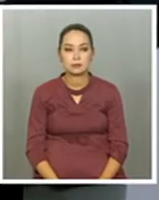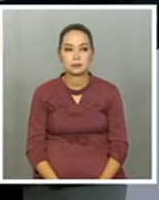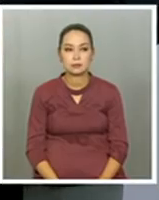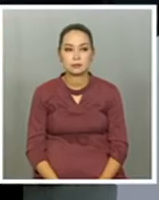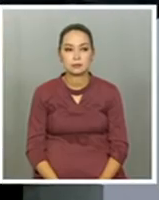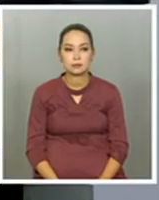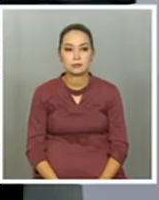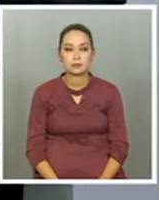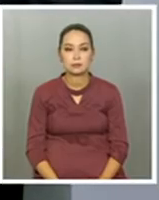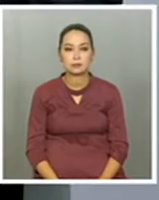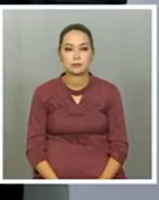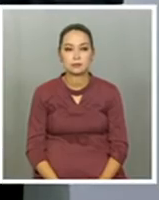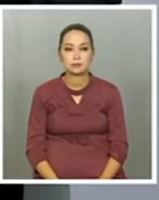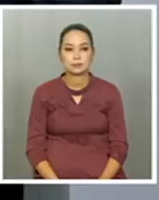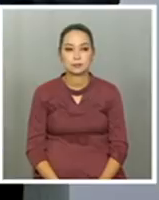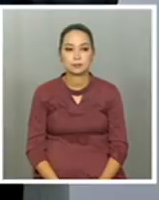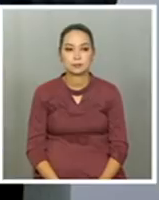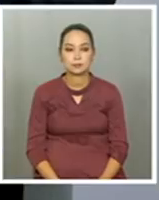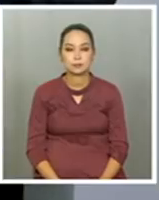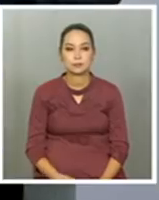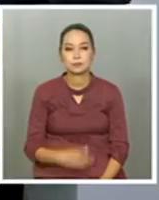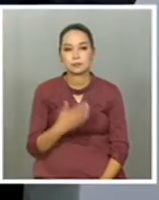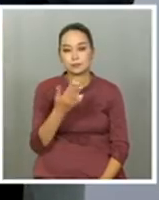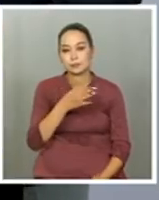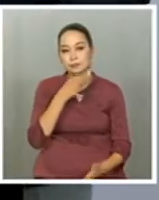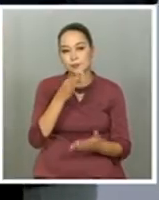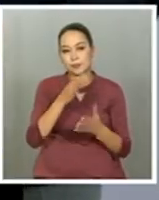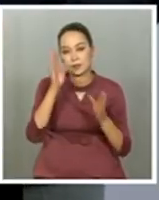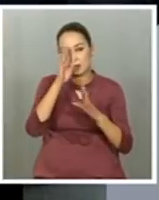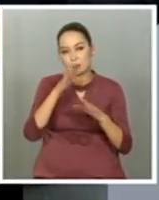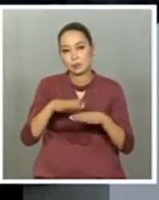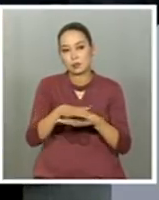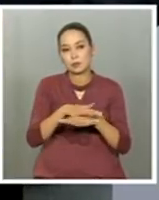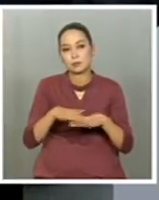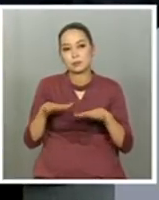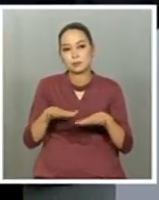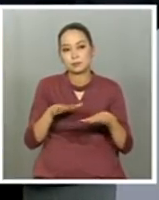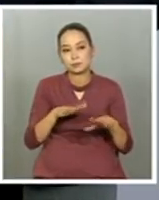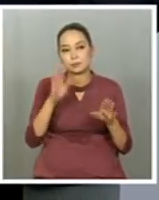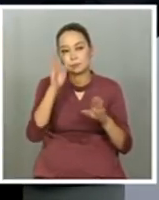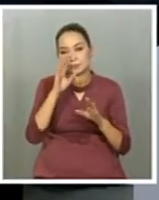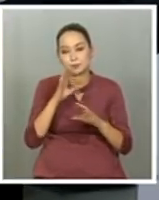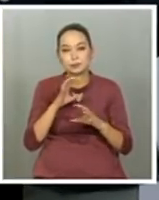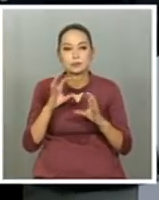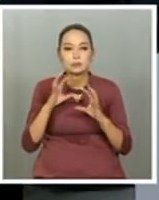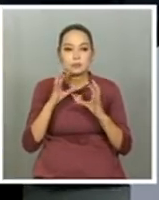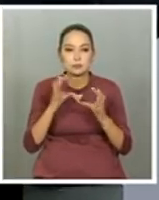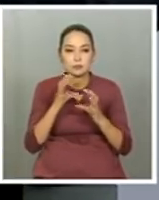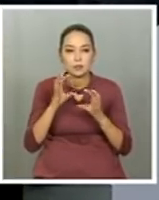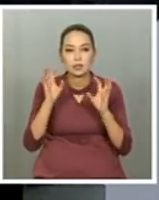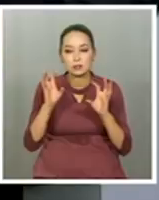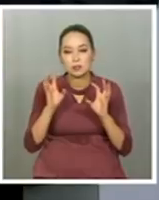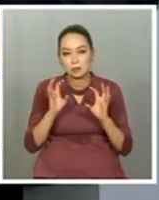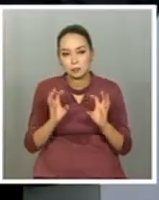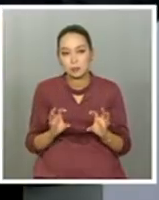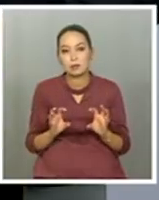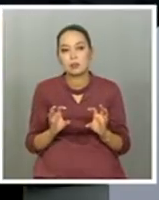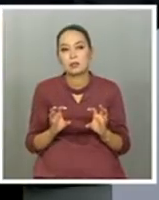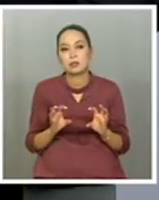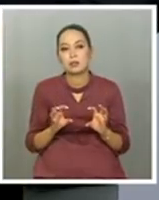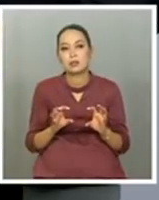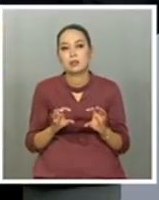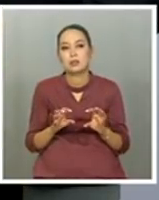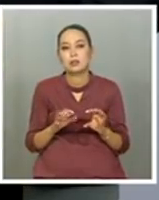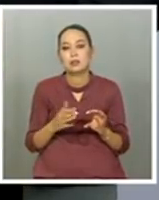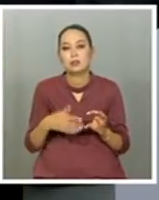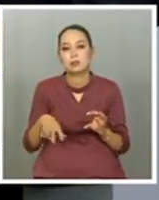Өкінішке орай, егер бізде ерекше қорғалған табиғат аумақтары, табиғат қорғау жөнінде заңнама, немесе қатаң